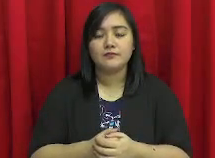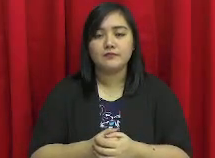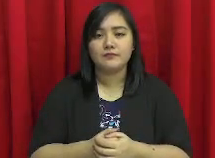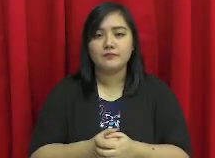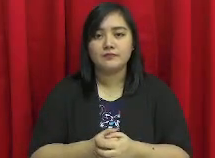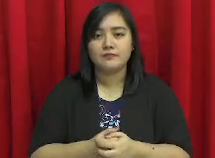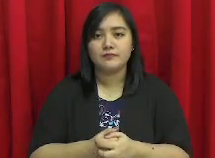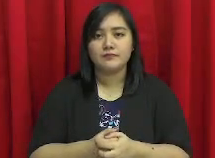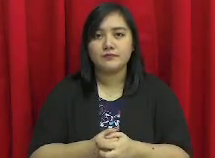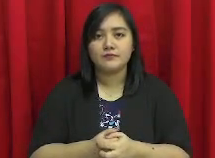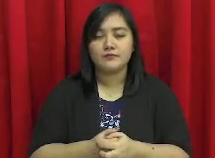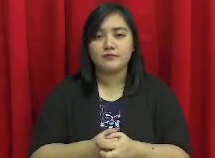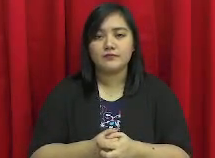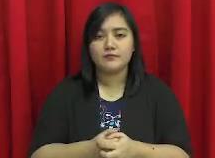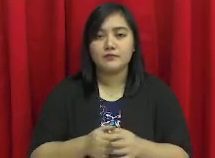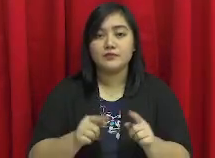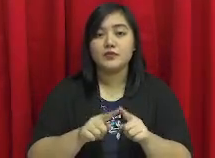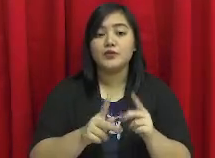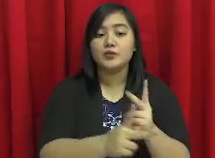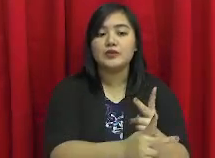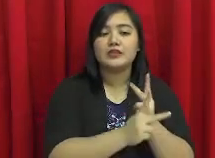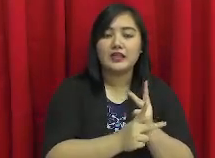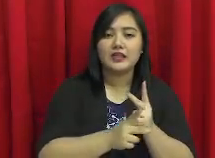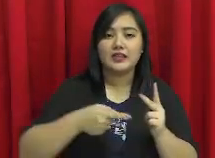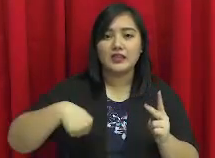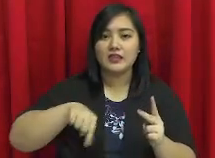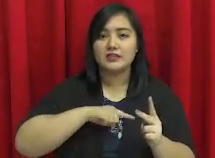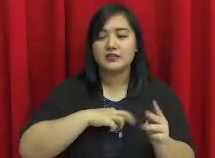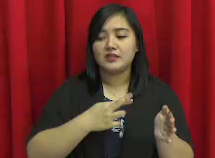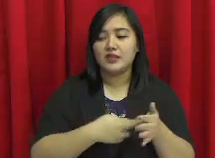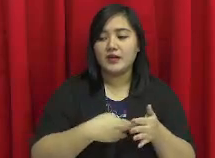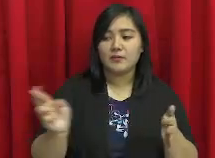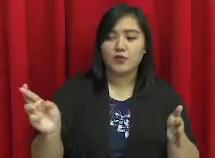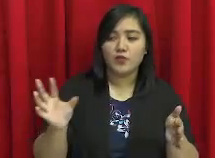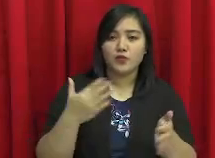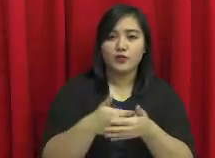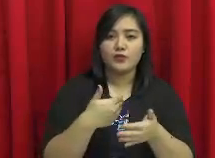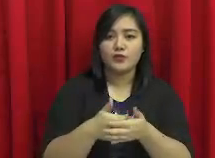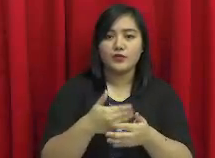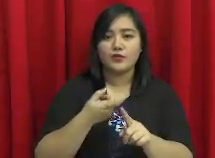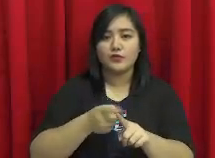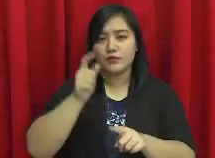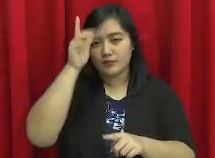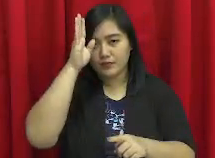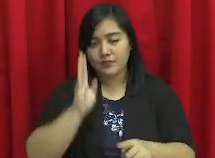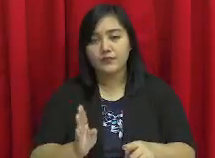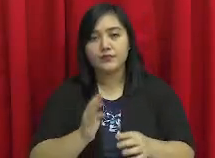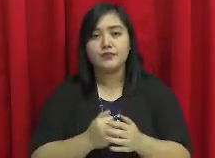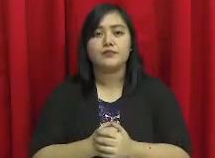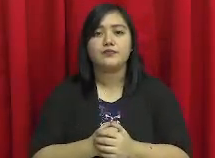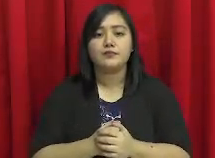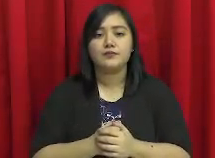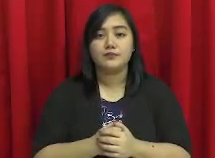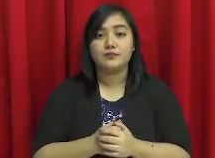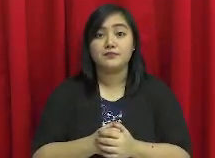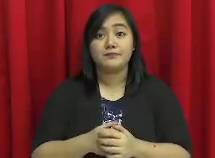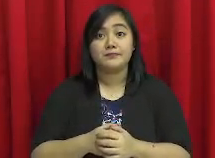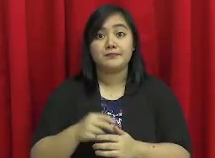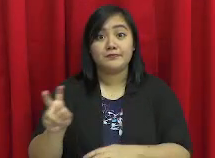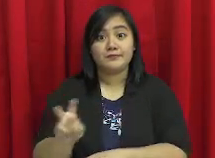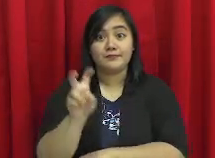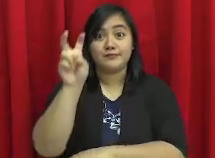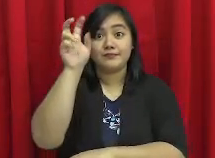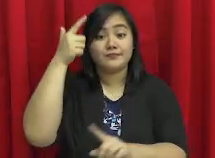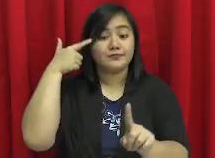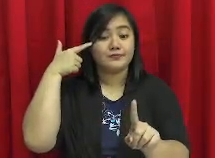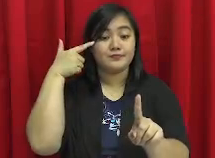kapatid, is that kuhanin tayo ulit palayo sa Diyos. Yeah. You see? Ayun naman, maliwanag naman. Anong goal ng serpent? You